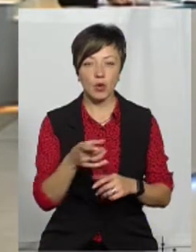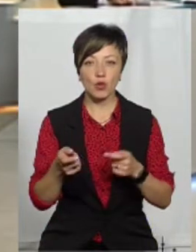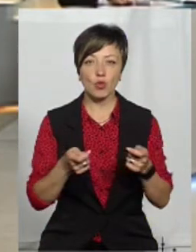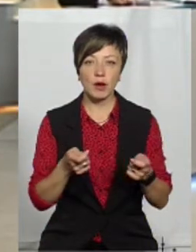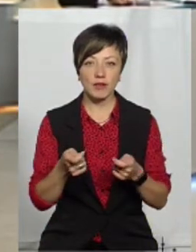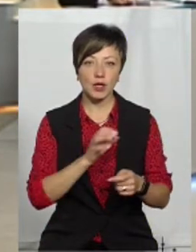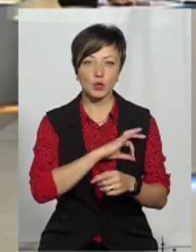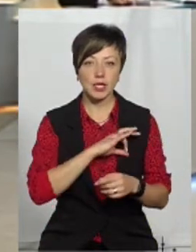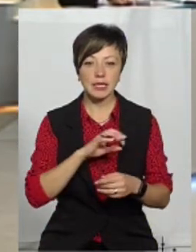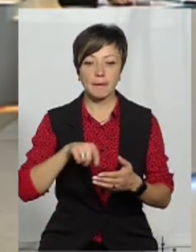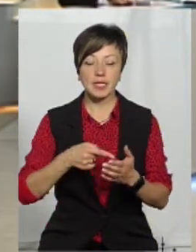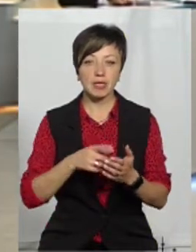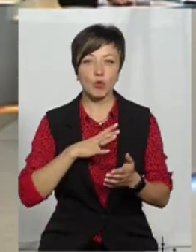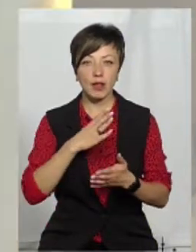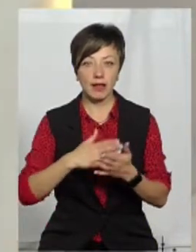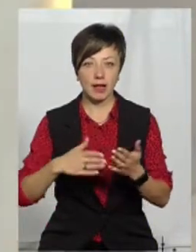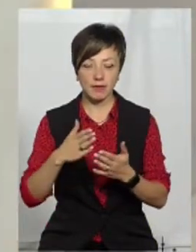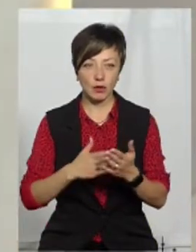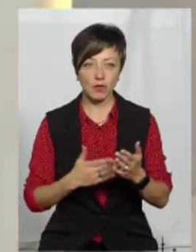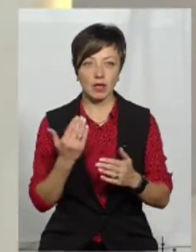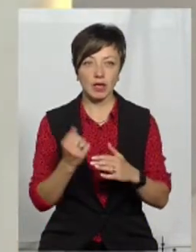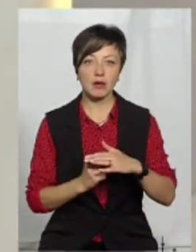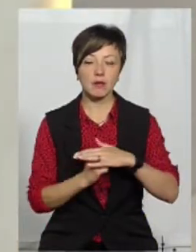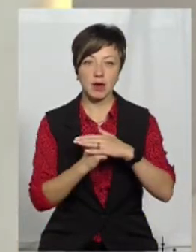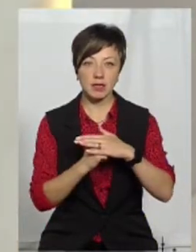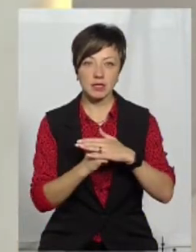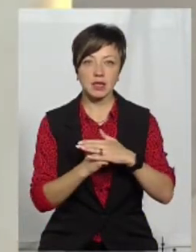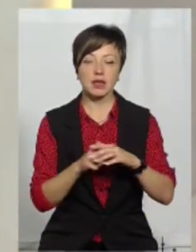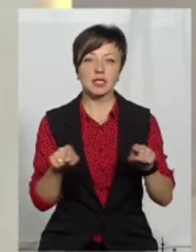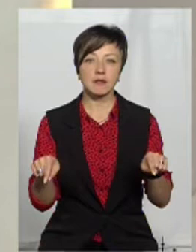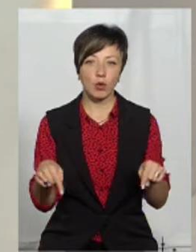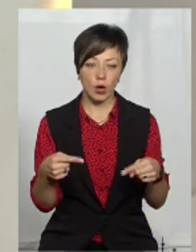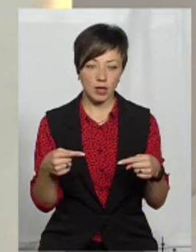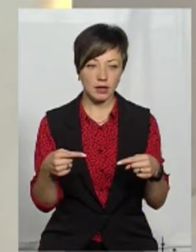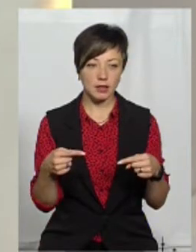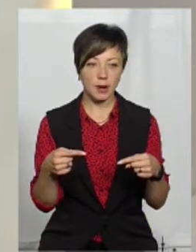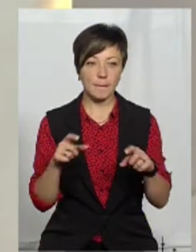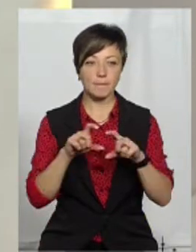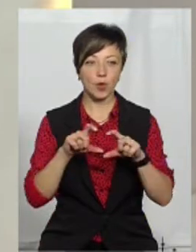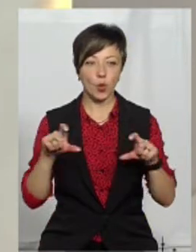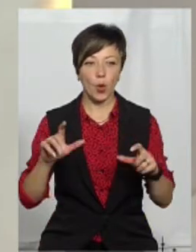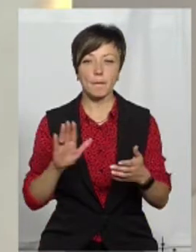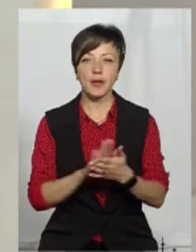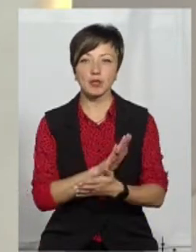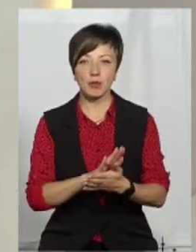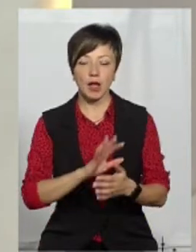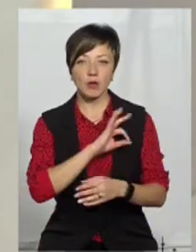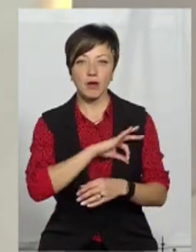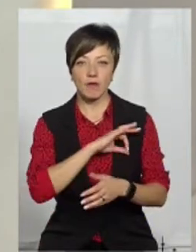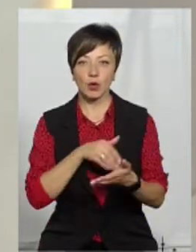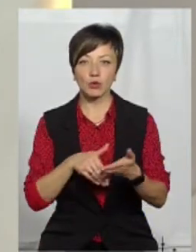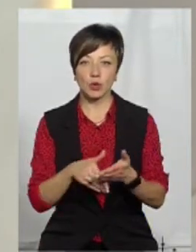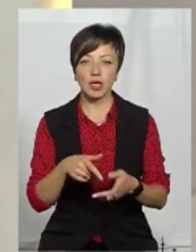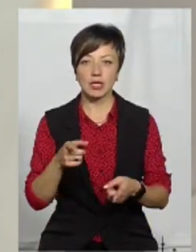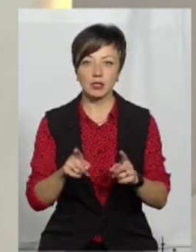і міські були ліквідовані. На їх базі і на їхньому майні ми створили бюро безоплатної правової допомоги. І